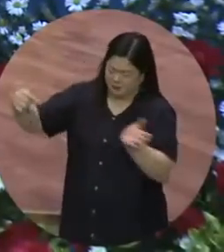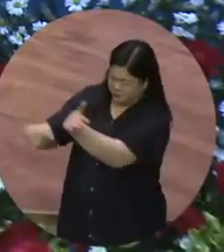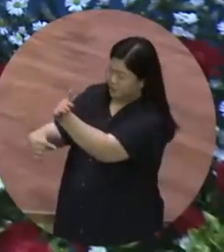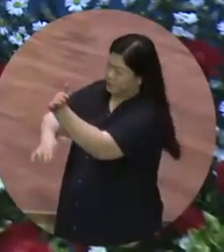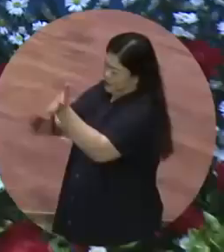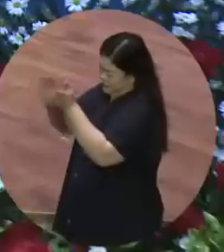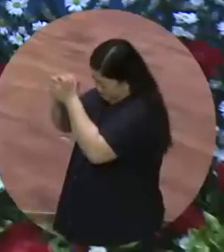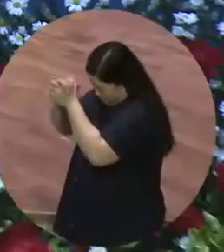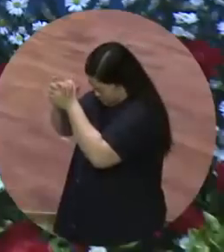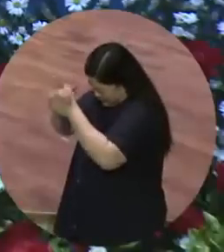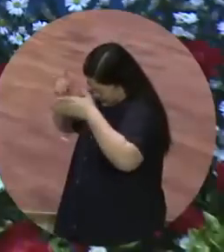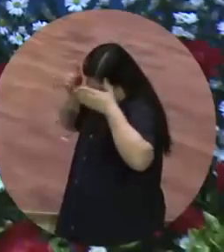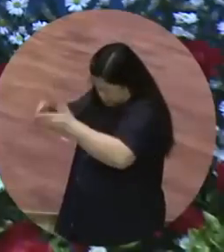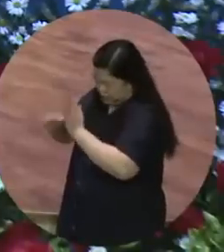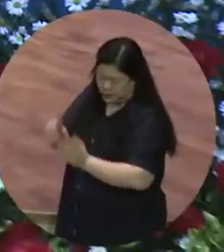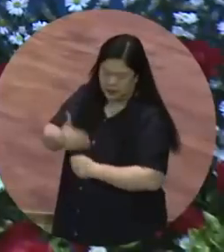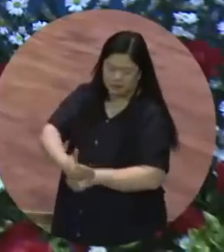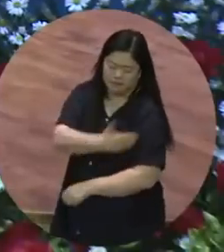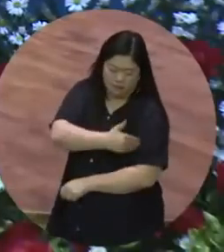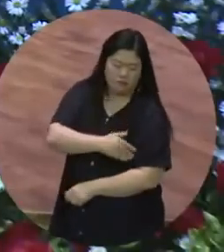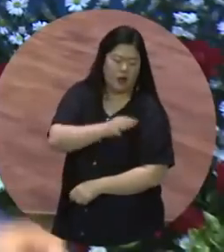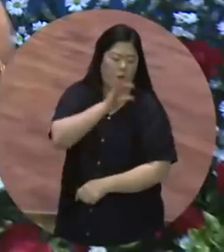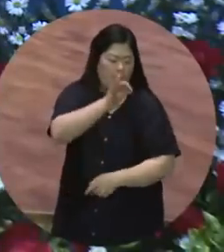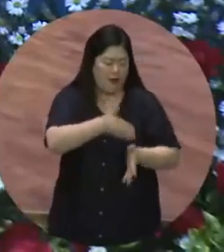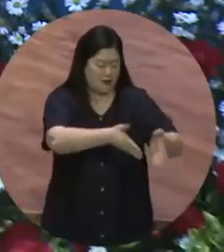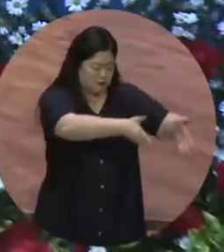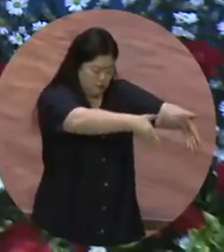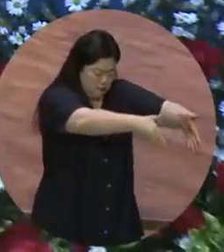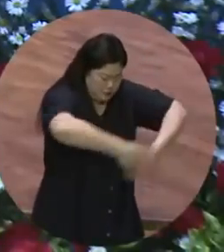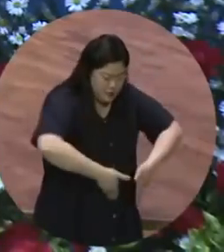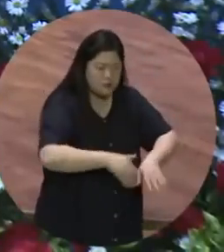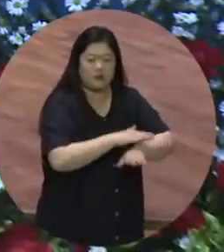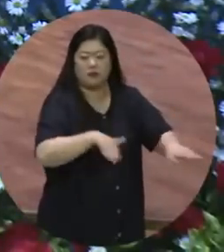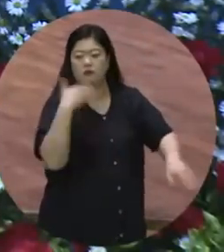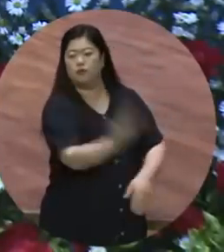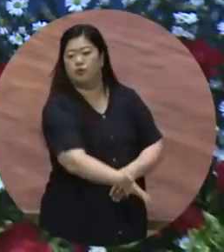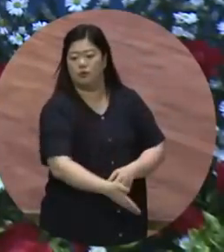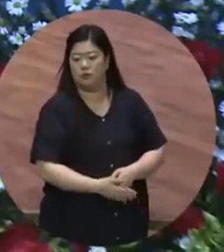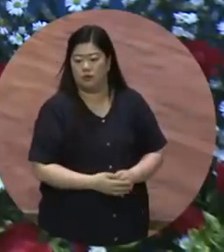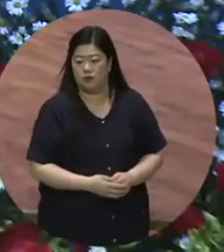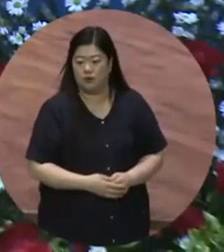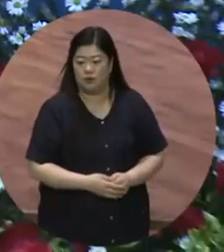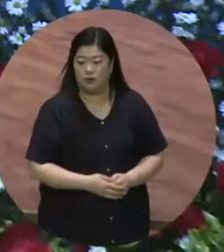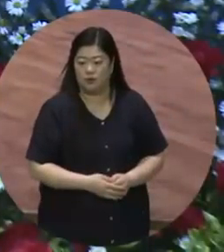이게 되어져야 된단 말이에요. 언제 생길지도 모르고 언제 생길지도 모르고